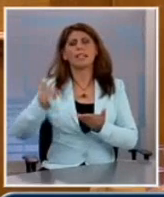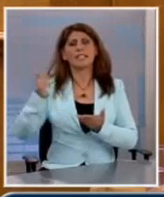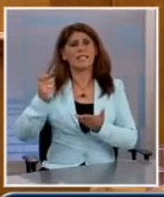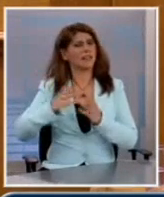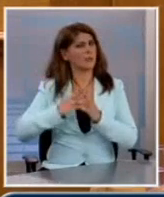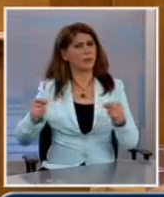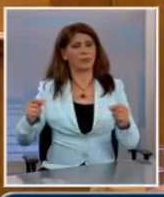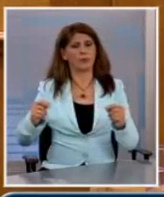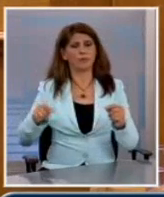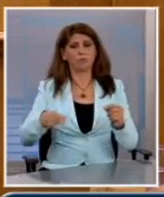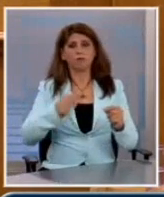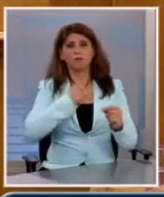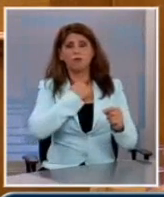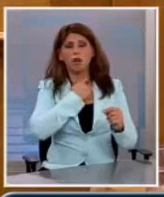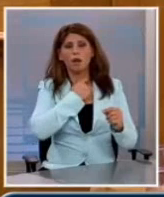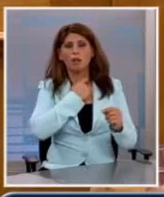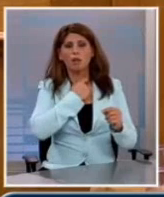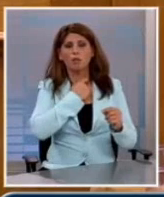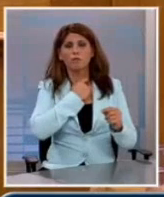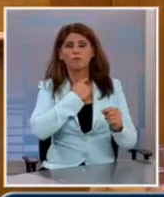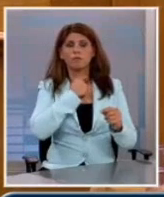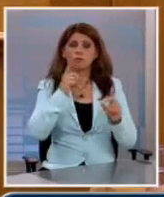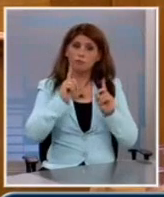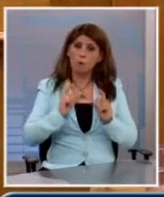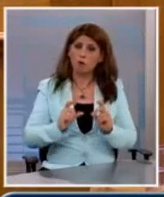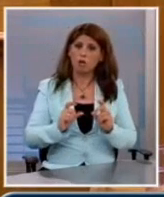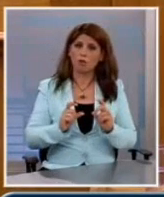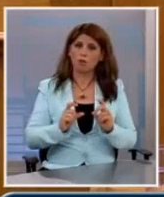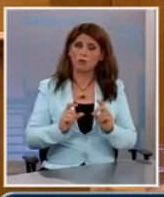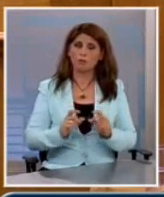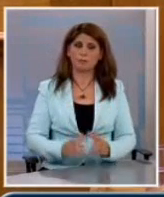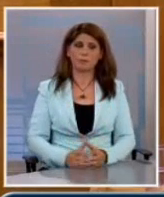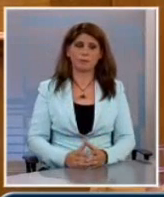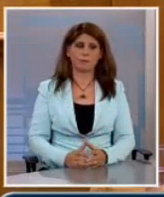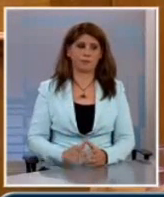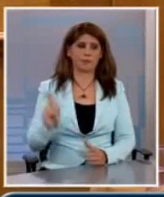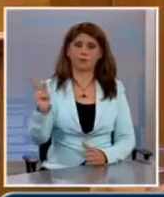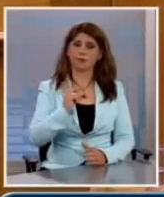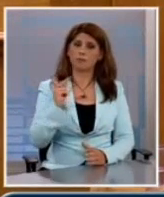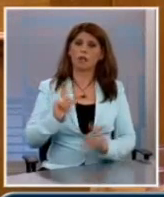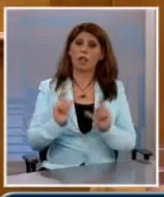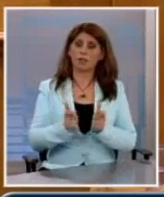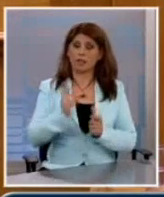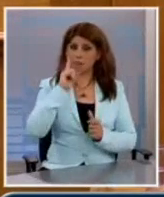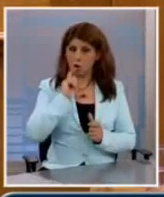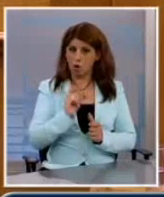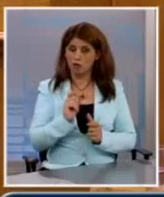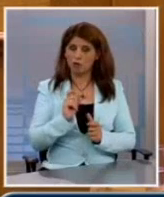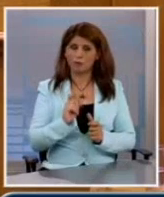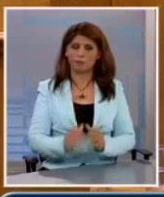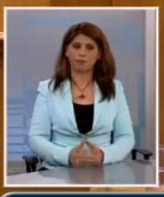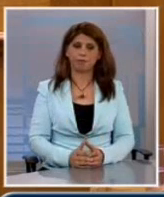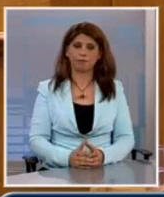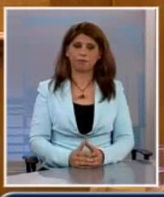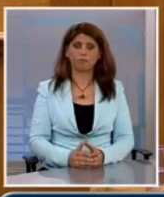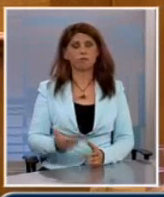Βρεθήκαμε λοιπόν στην ανάγκη και στην υποχρέωση, την κοινωνική και την εθνική, να